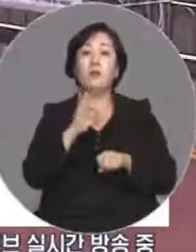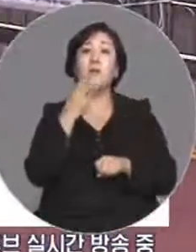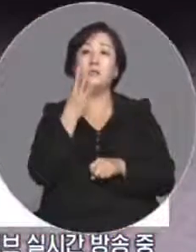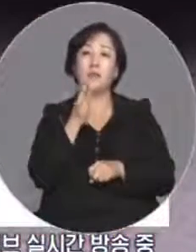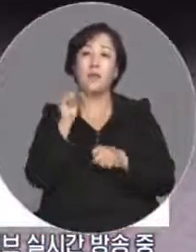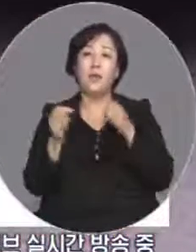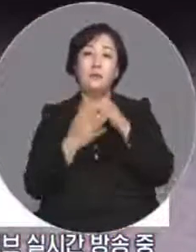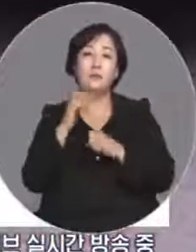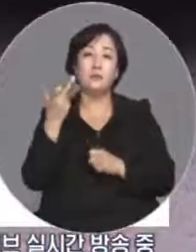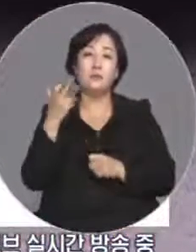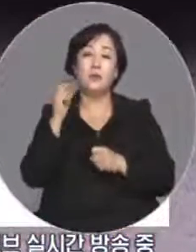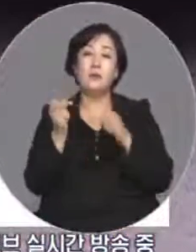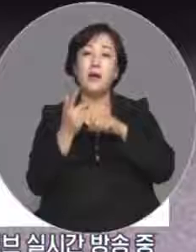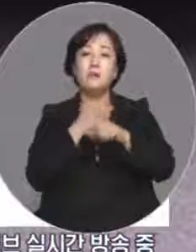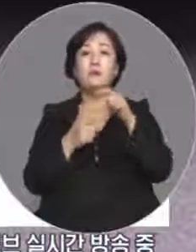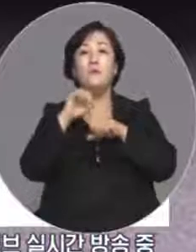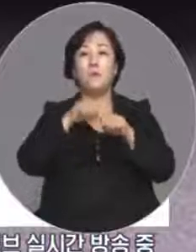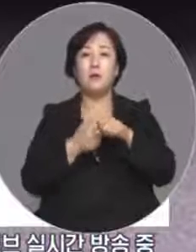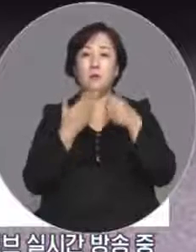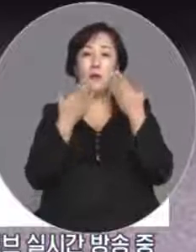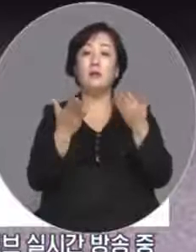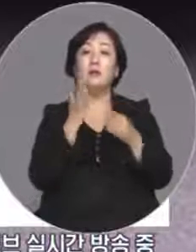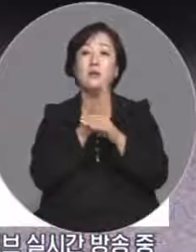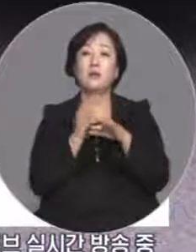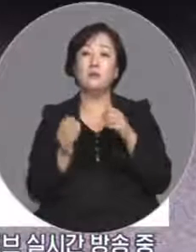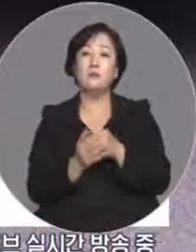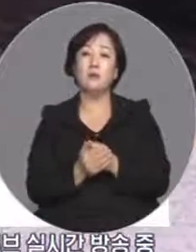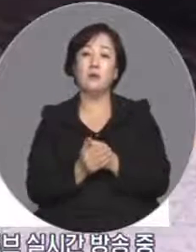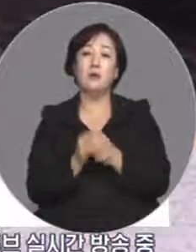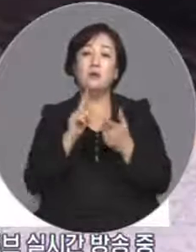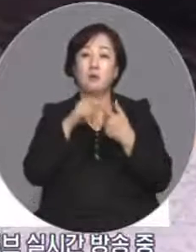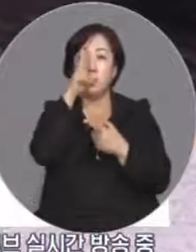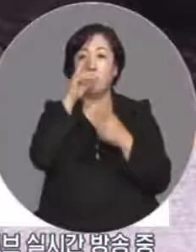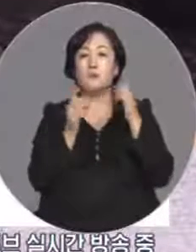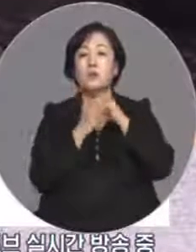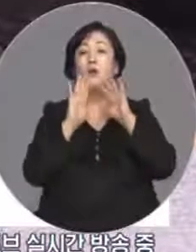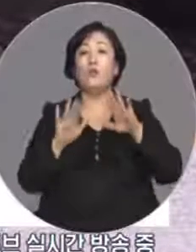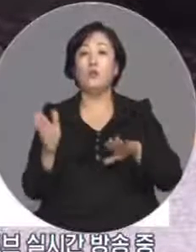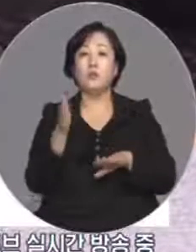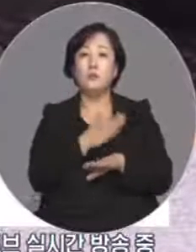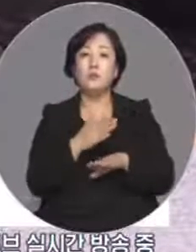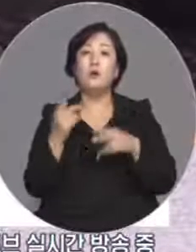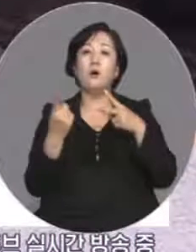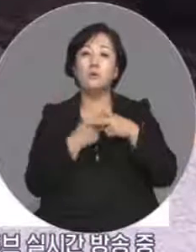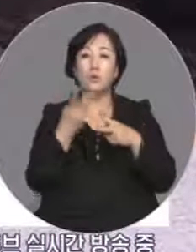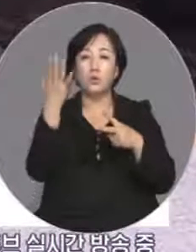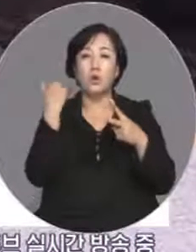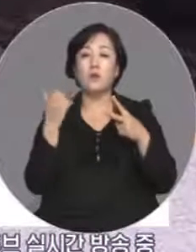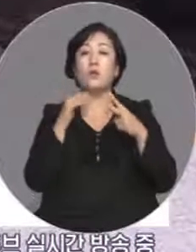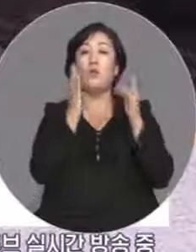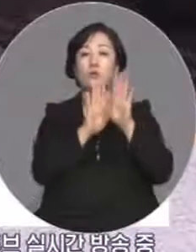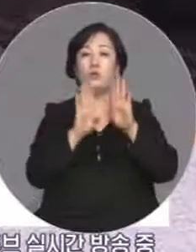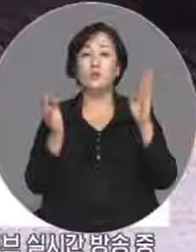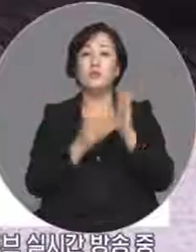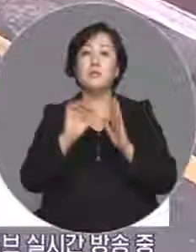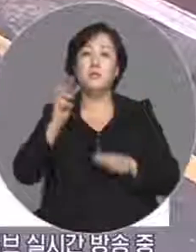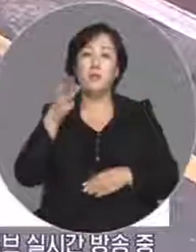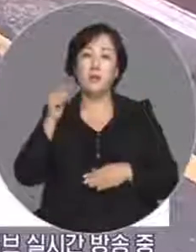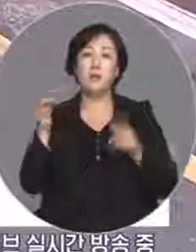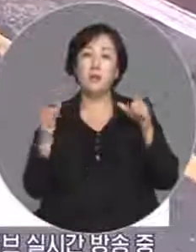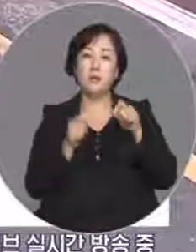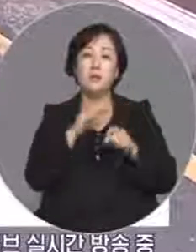3배인 12만 원의 과태료가 부과됩니다. 이에 따라 경찰은 오늘부터 초등학교 출입문 300m